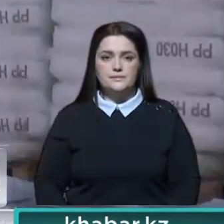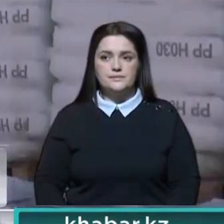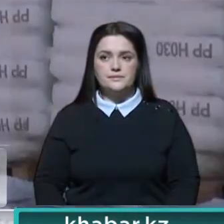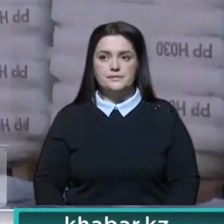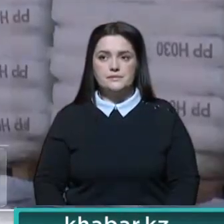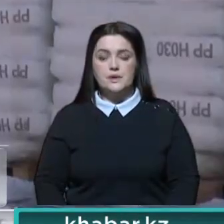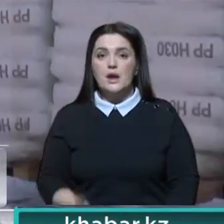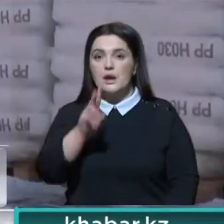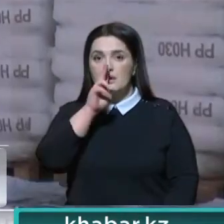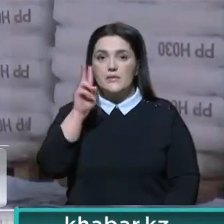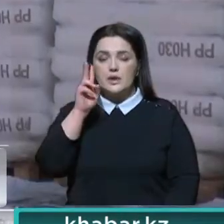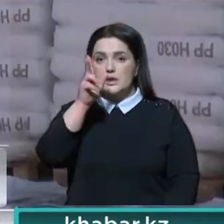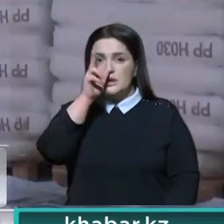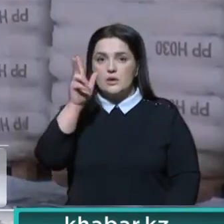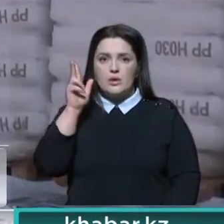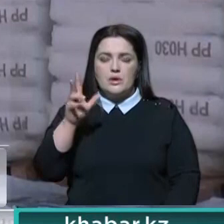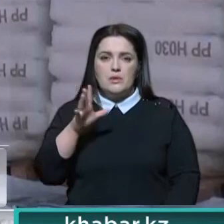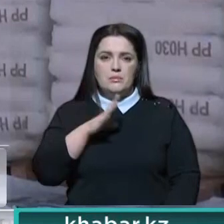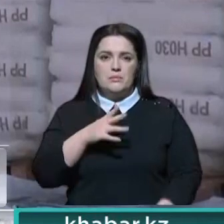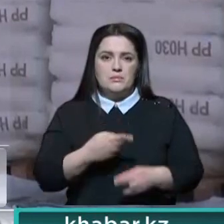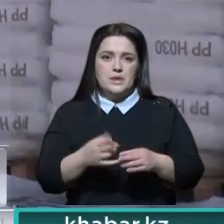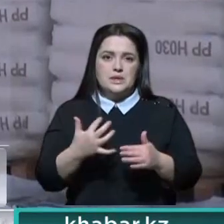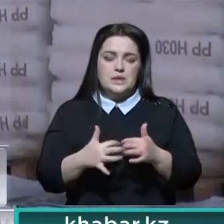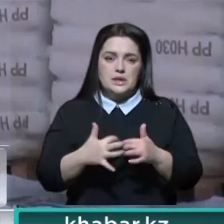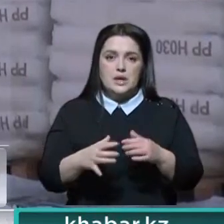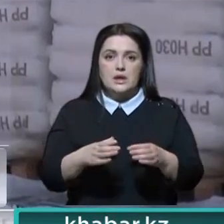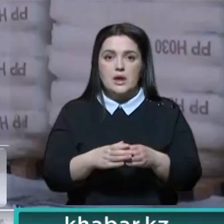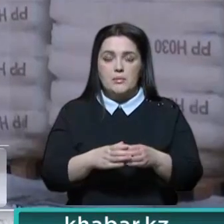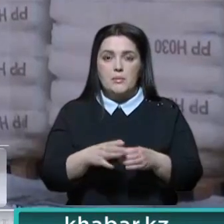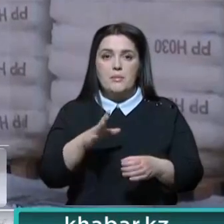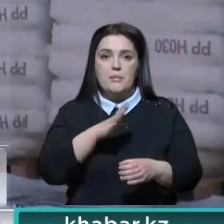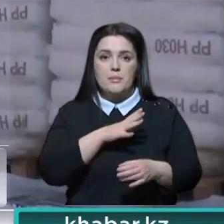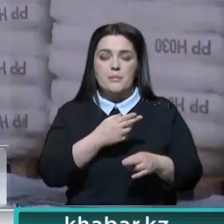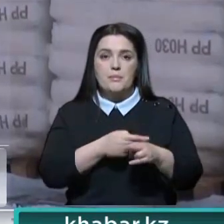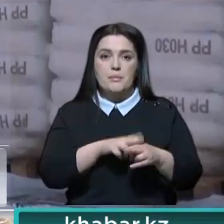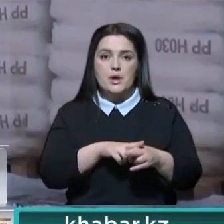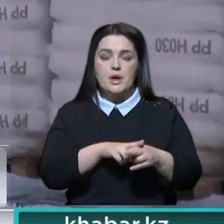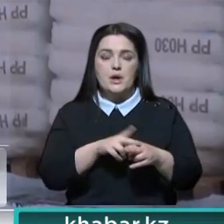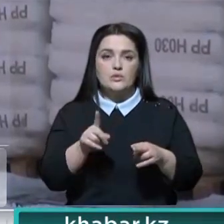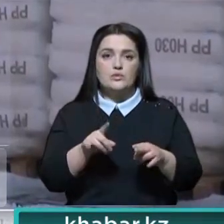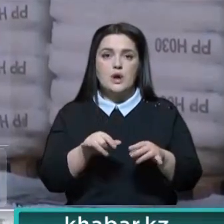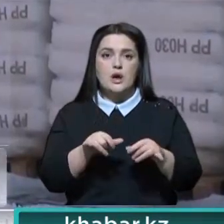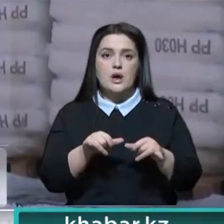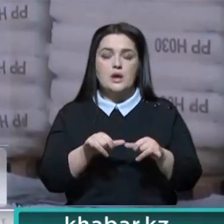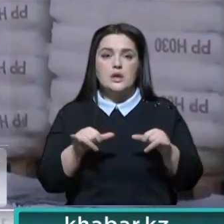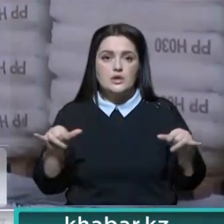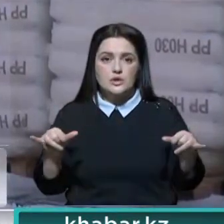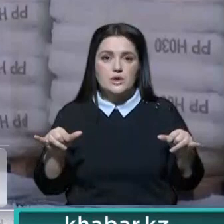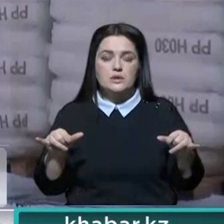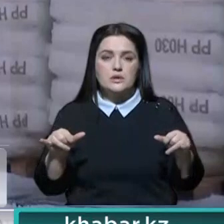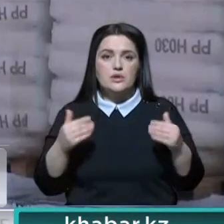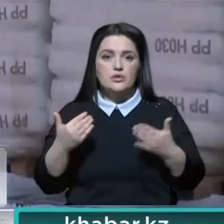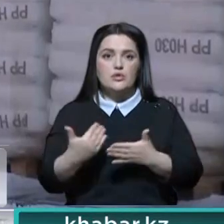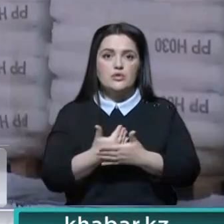Буквально 2-3 года назад это были небольшие предприятия, средние, скажем так, компании, где было небольшое производство. Сегодня они расширяются, сегодня они уже ставят